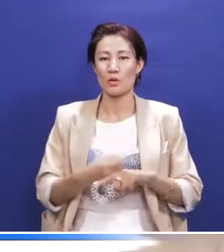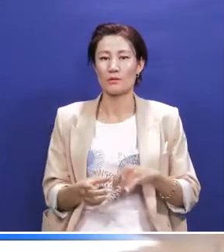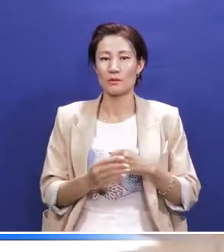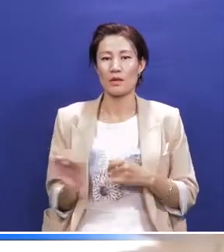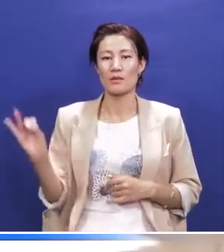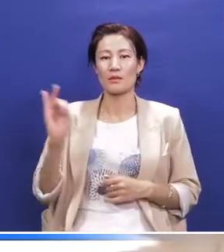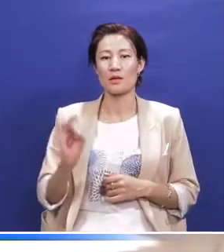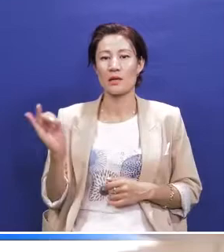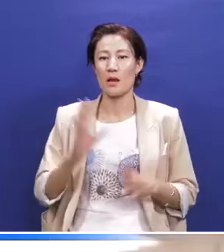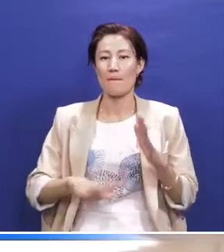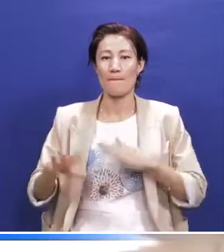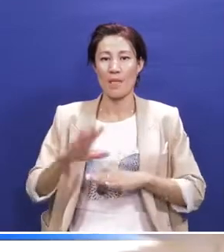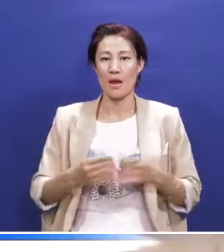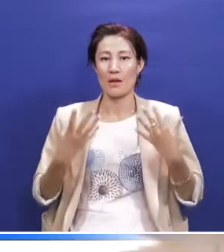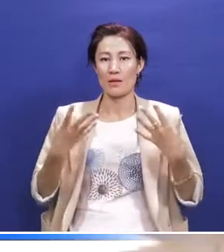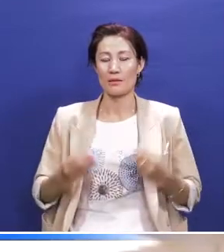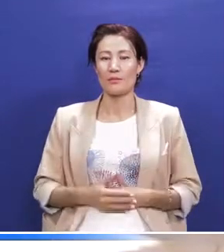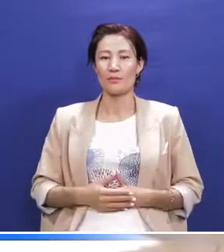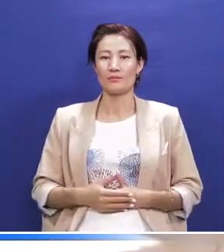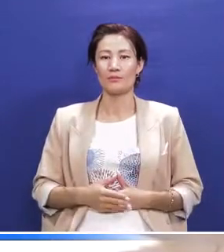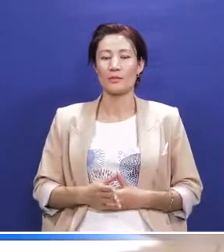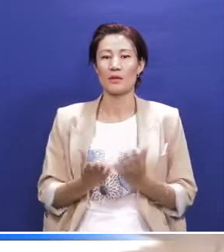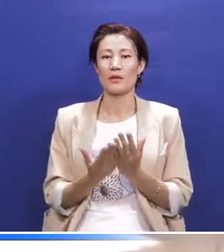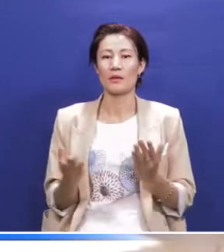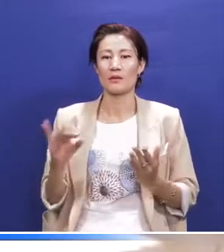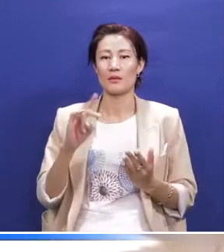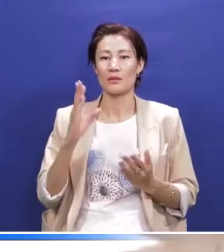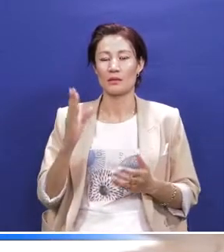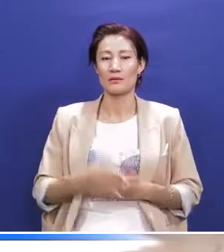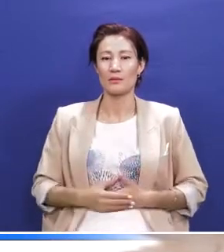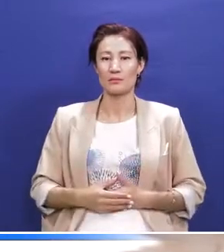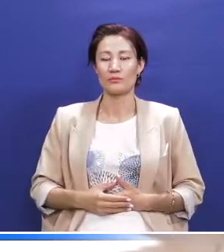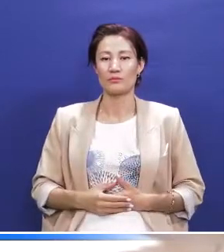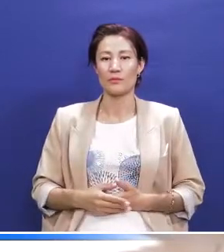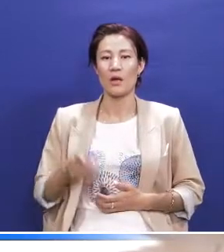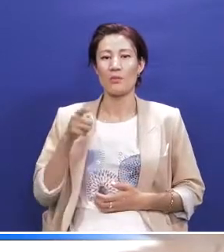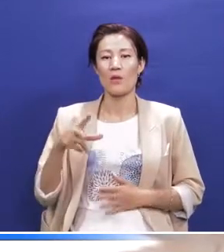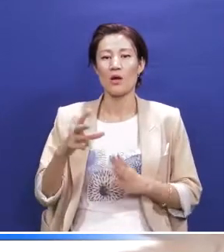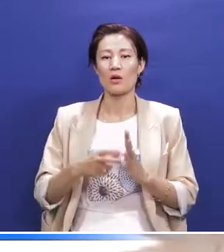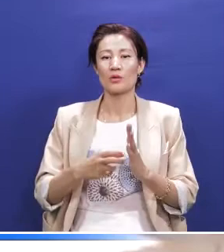тарихи суреттердің барлығы қойылған. Енді Тайқазанға келетін болса,